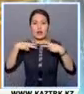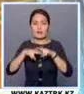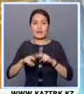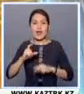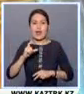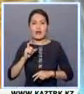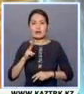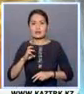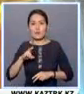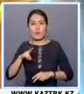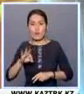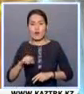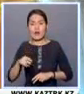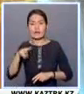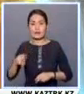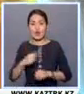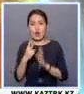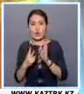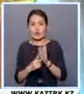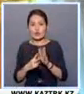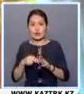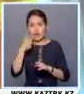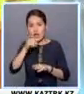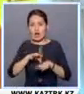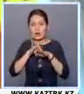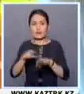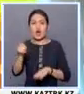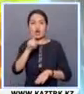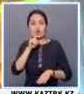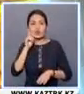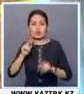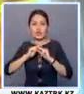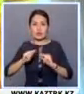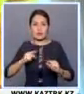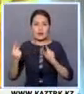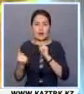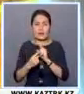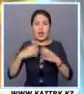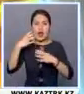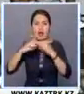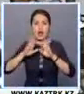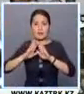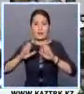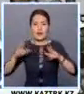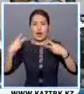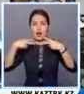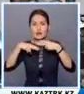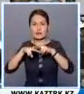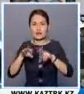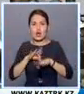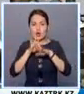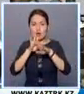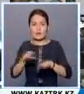Бүгін Елордада Экспо 2017 халықаралық көрме бюросының өкілдері студенттермен және ұстаздармен кездесті. Халықаралық көрмені Астанада